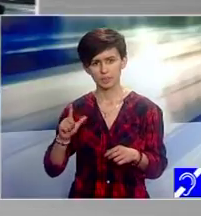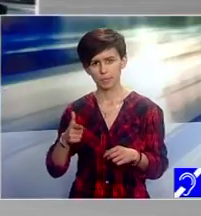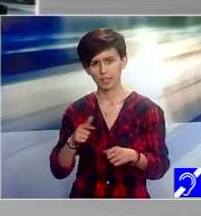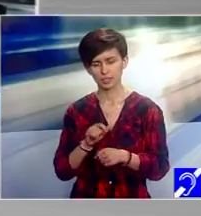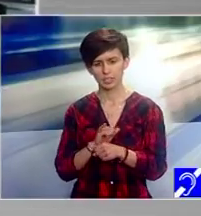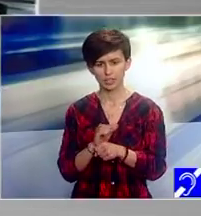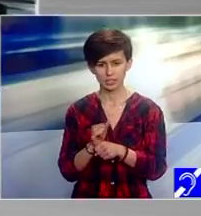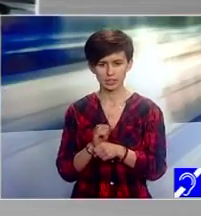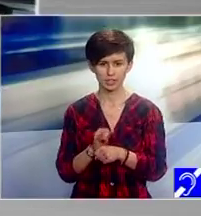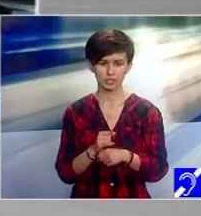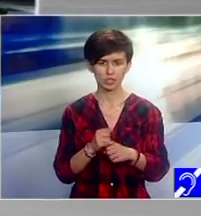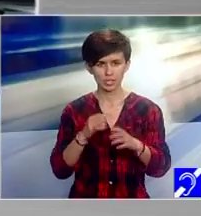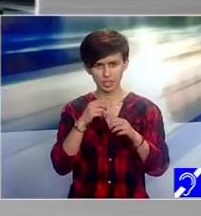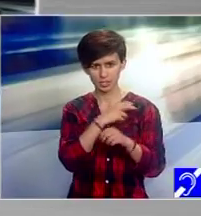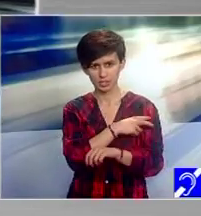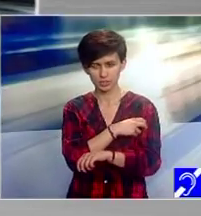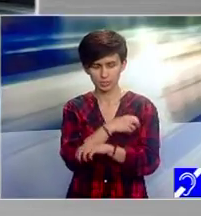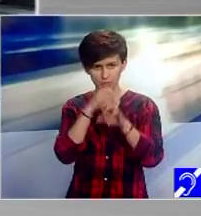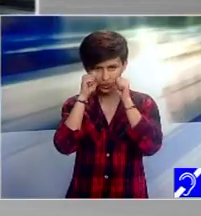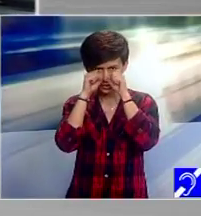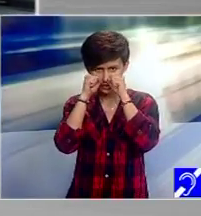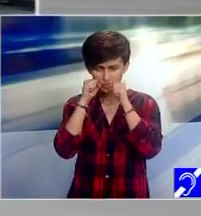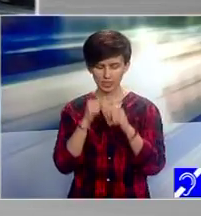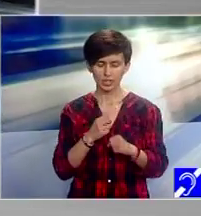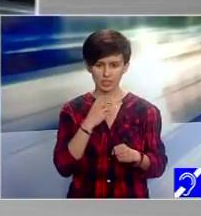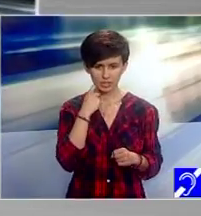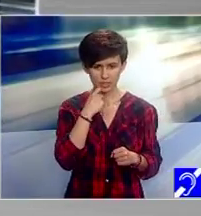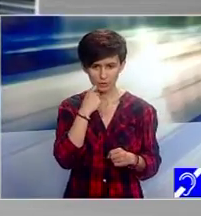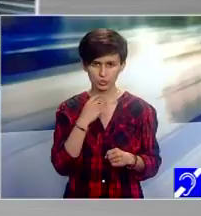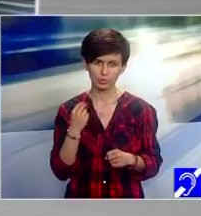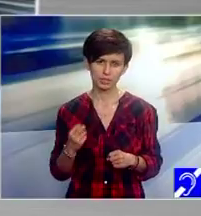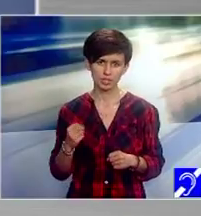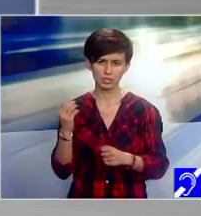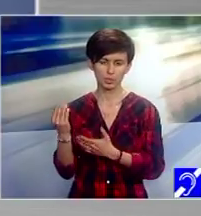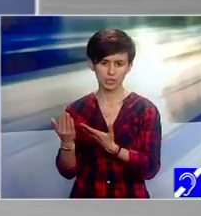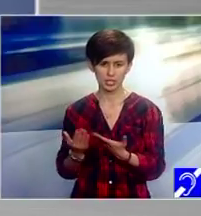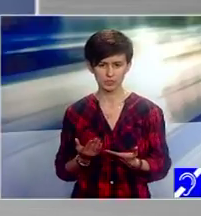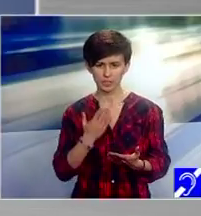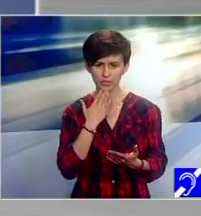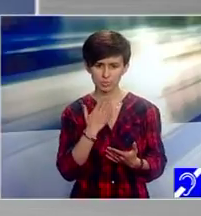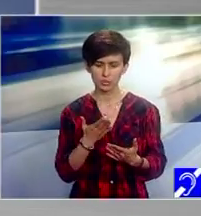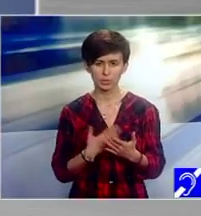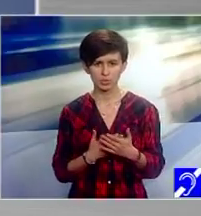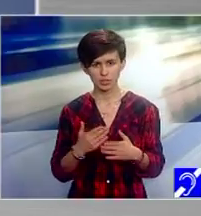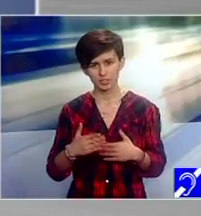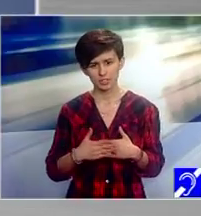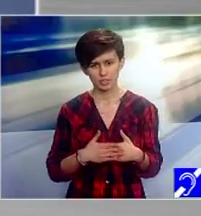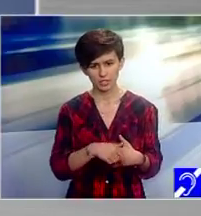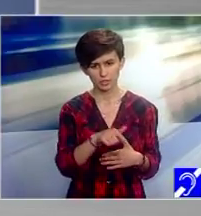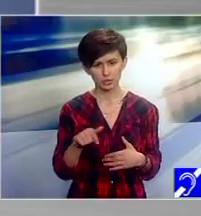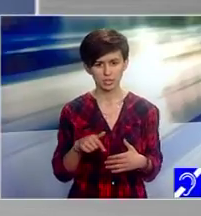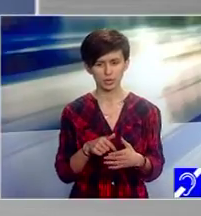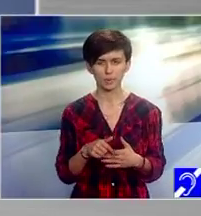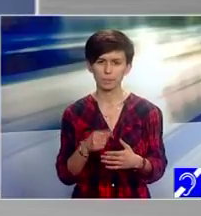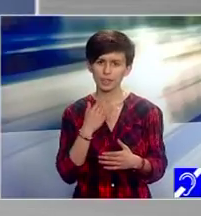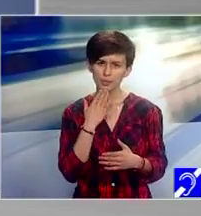pentru Deficienți de Vedere din Cluj-Napoca. Bine ați venit și vă mulțumesc că sunteți alături de noi. Bine v-am regăsit, vă mulțumim pentru